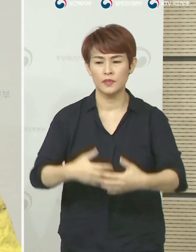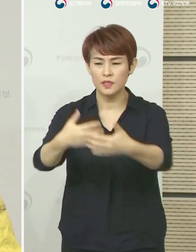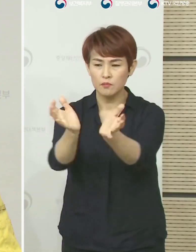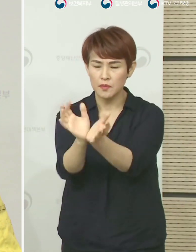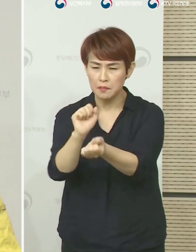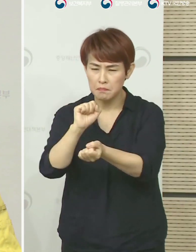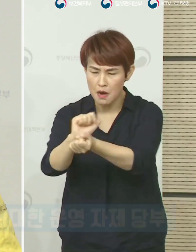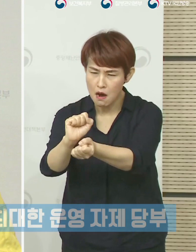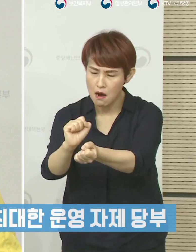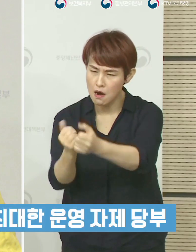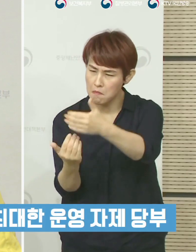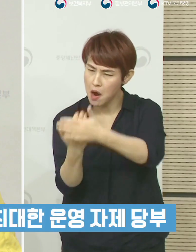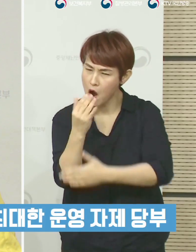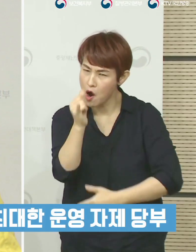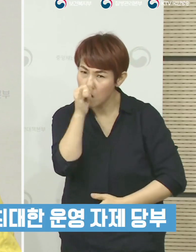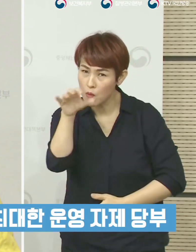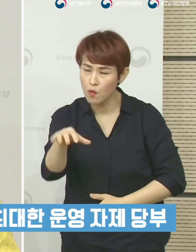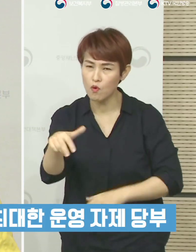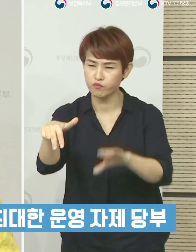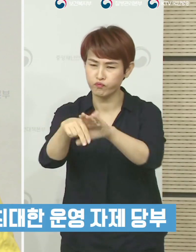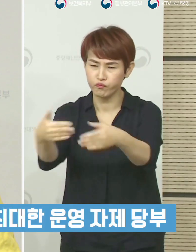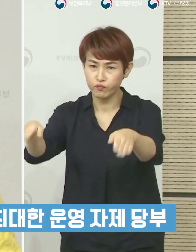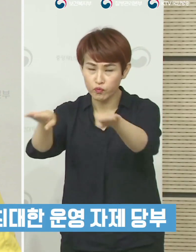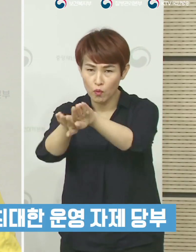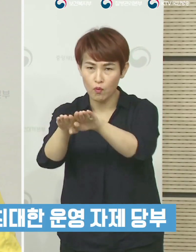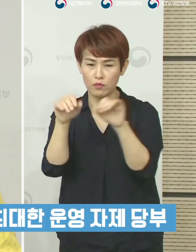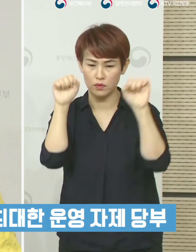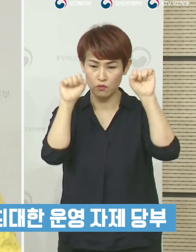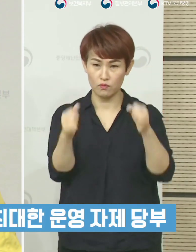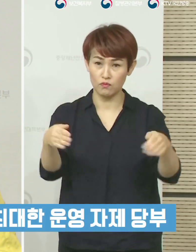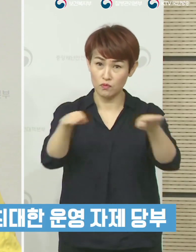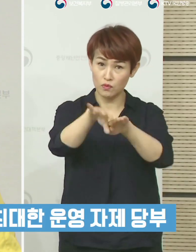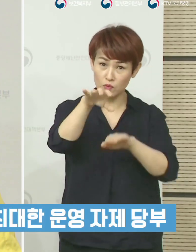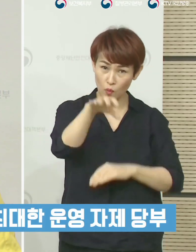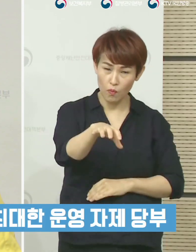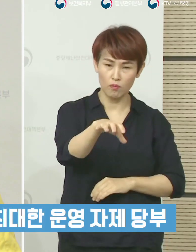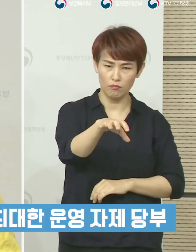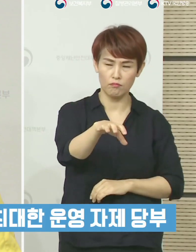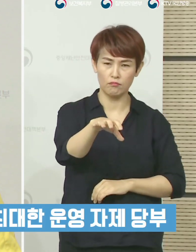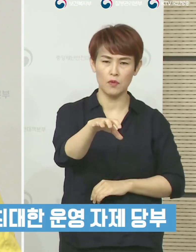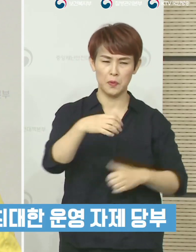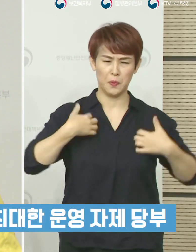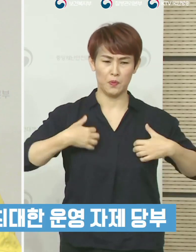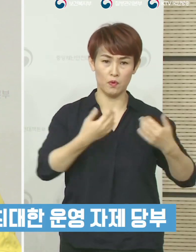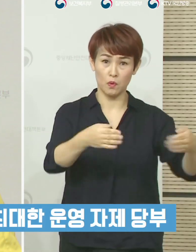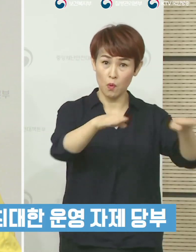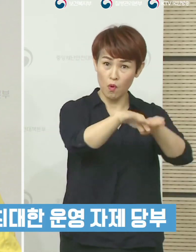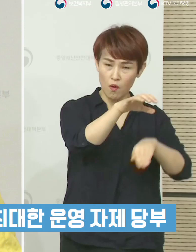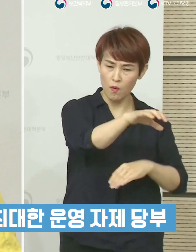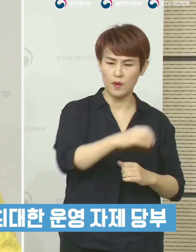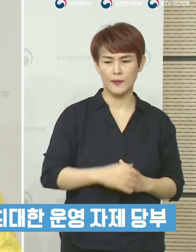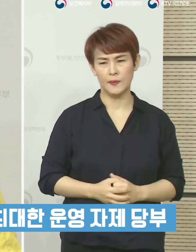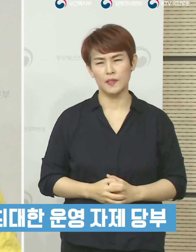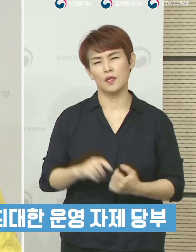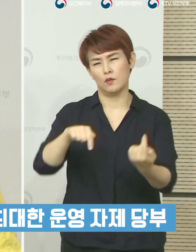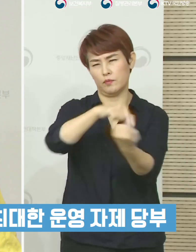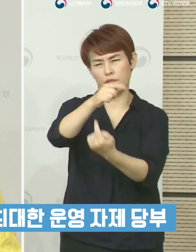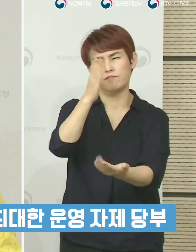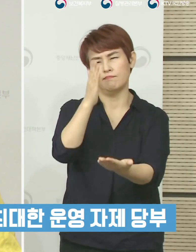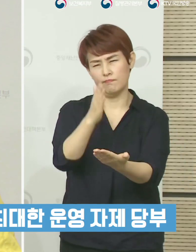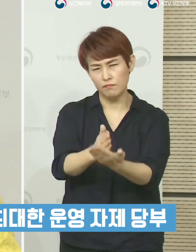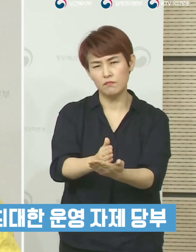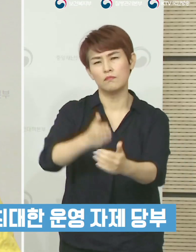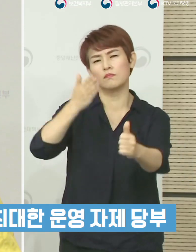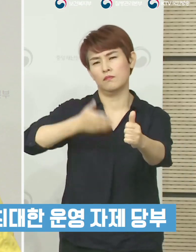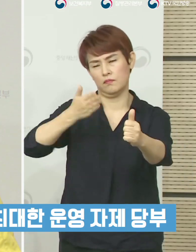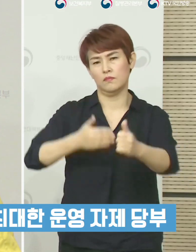감염 발생 위험이 높은 종교시설, 실내체육시설, 유흥시설 등 고위험 시설과 업종은 최대한 운영을 자제해